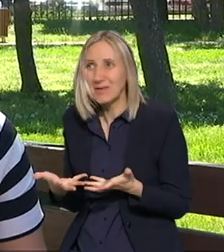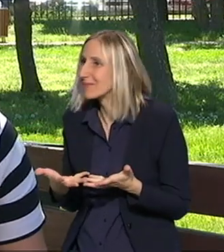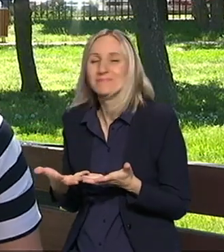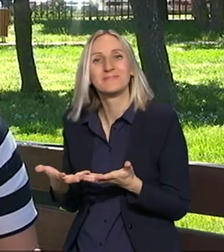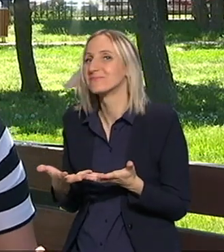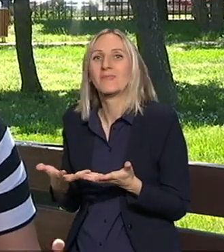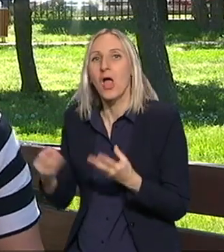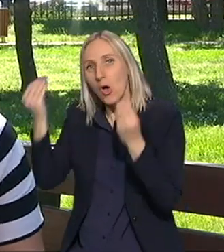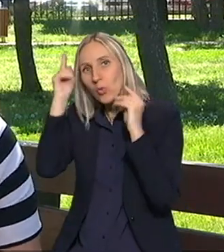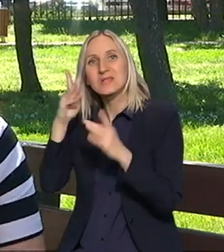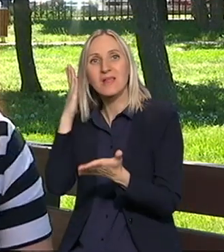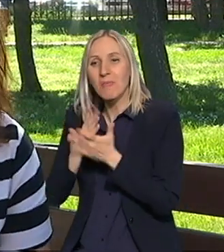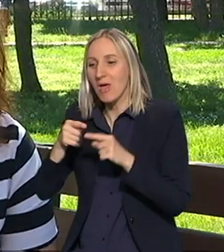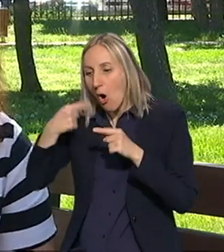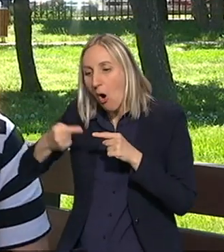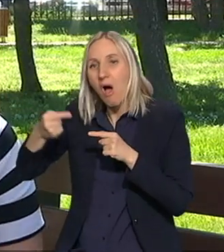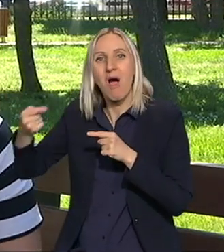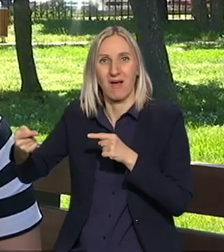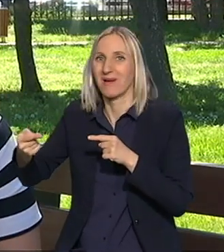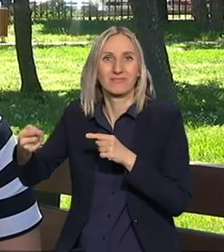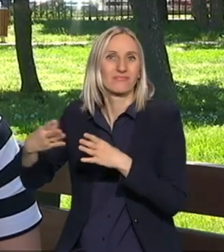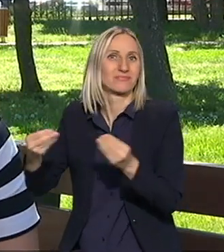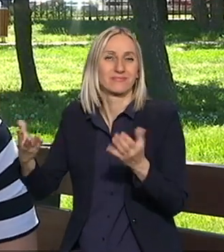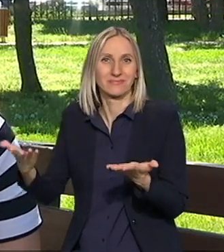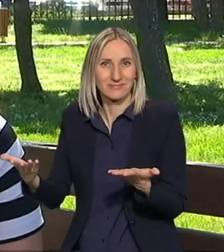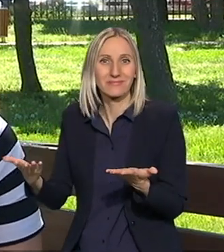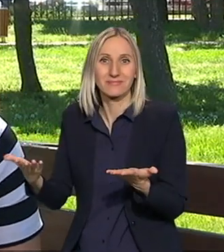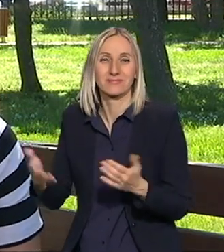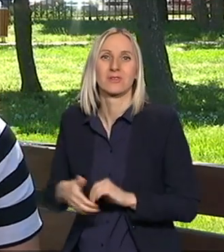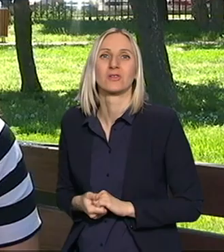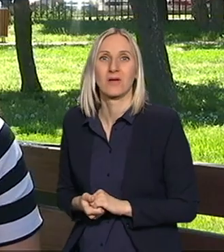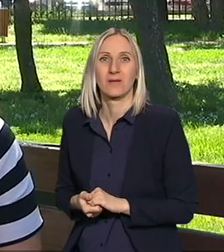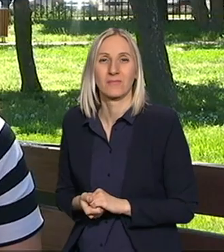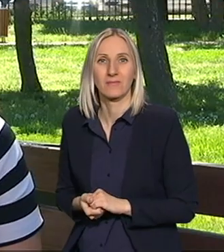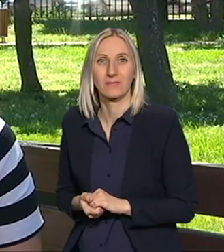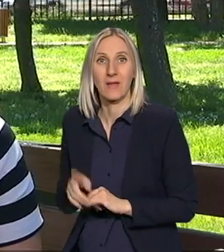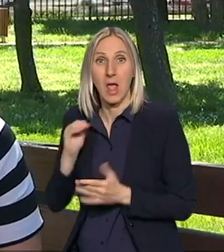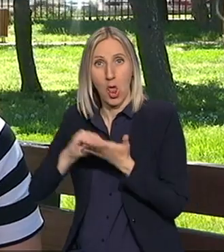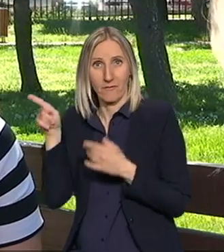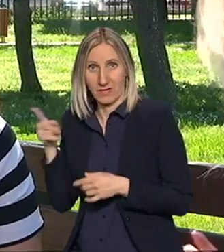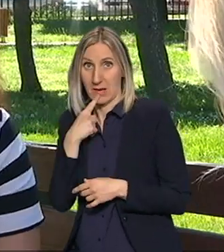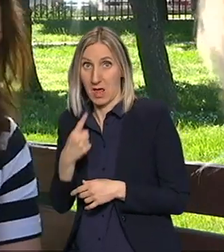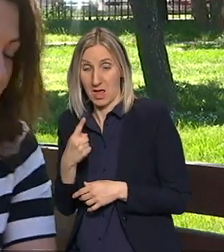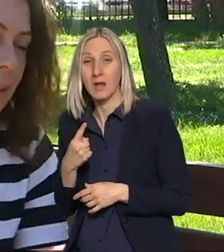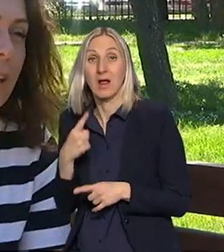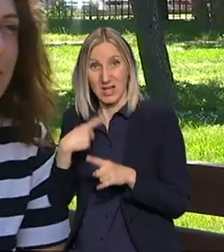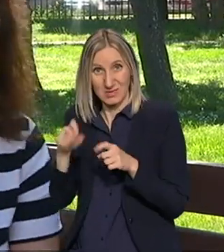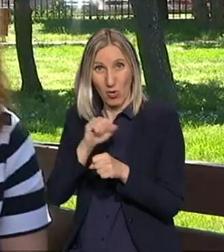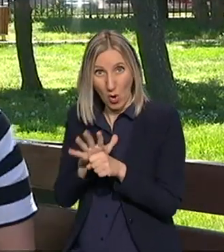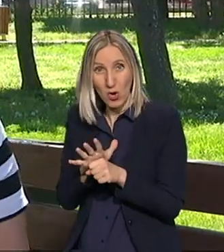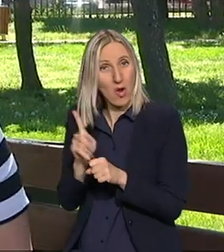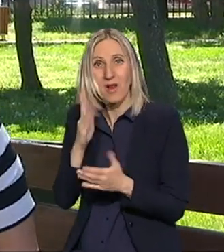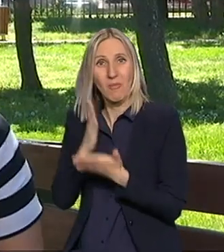svaki dan idemo u kurs. To je to. Zbog pandemije niste mogli intenzivno da pohađate.